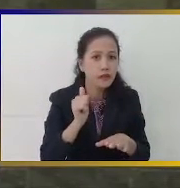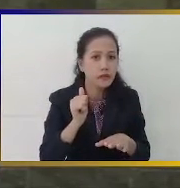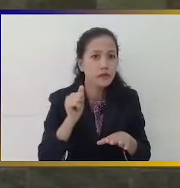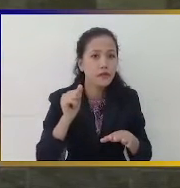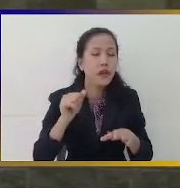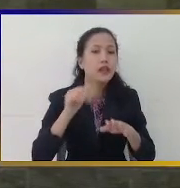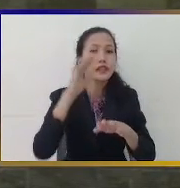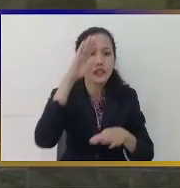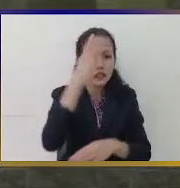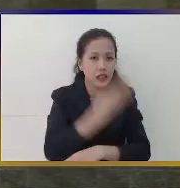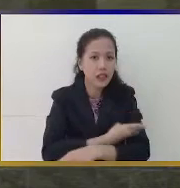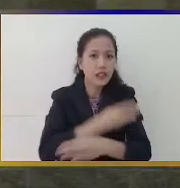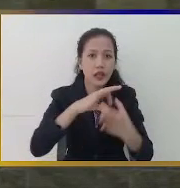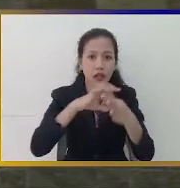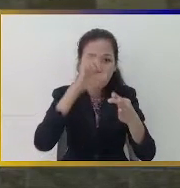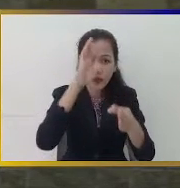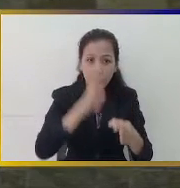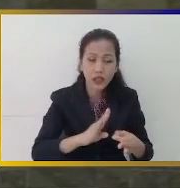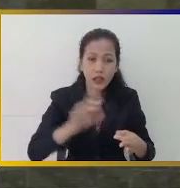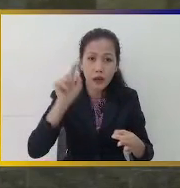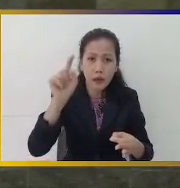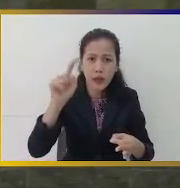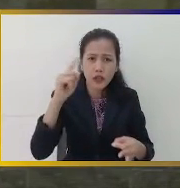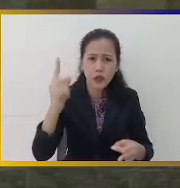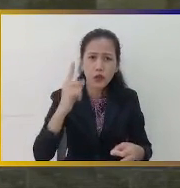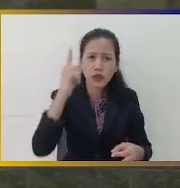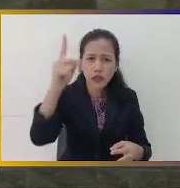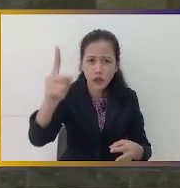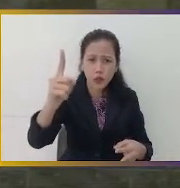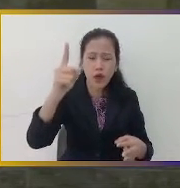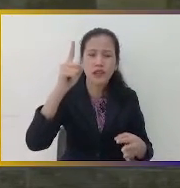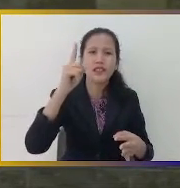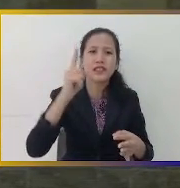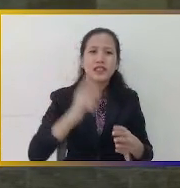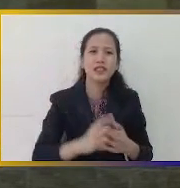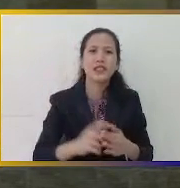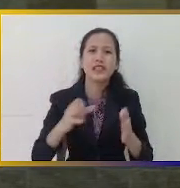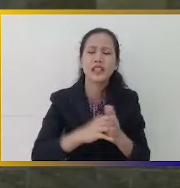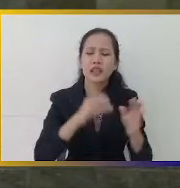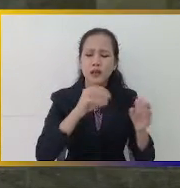Diyos. Dapat sa isang personal lang po natin ilagay yung tiwala po natin.